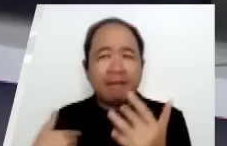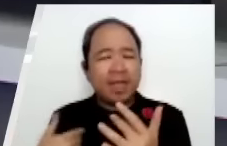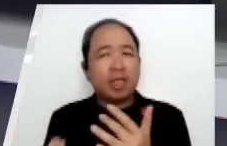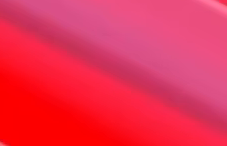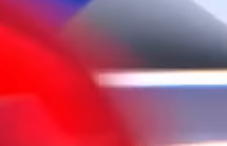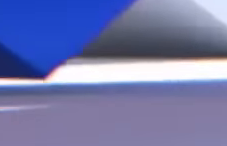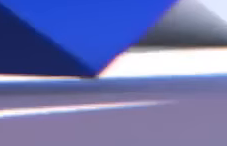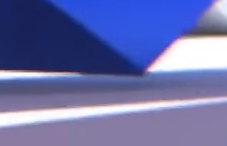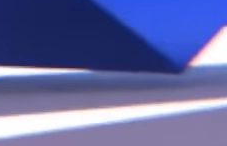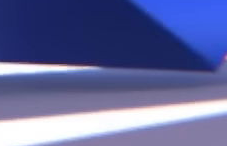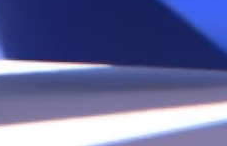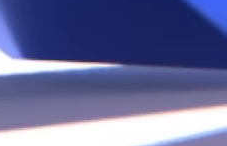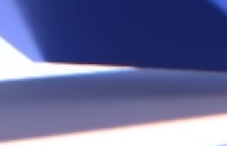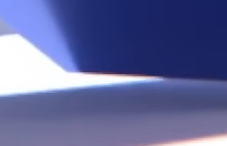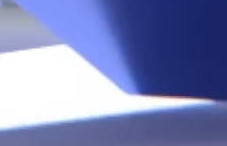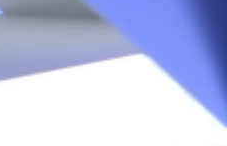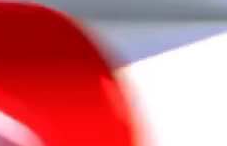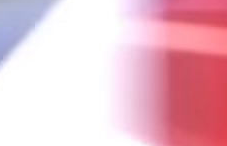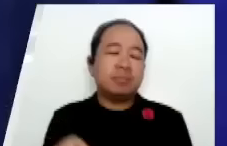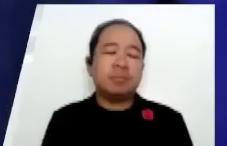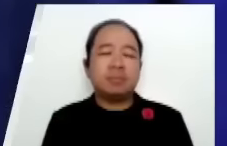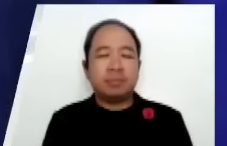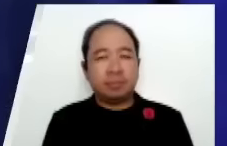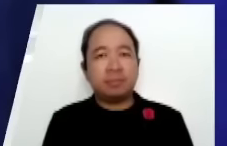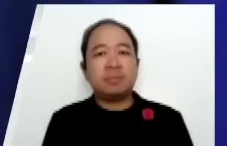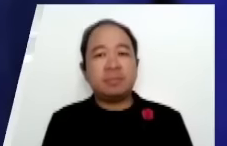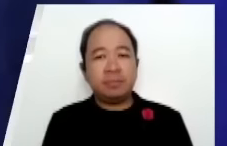si Mark Salazar.